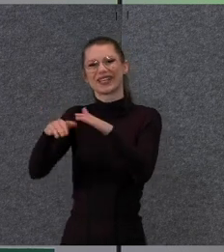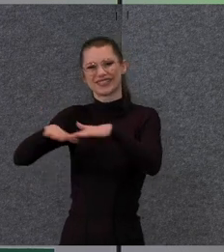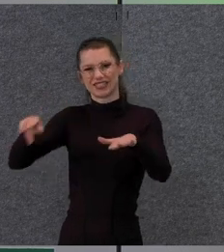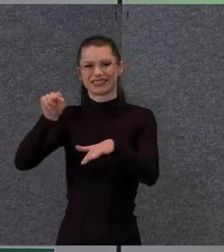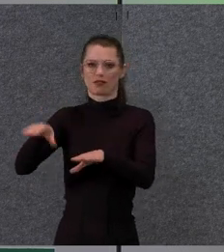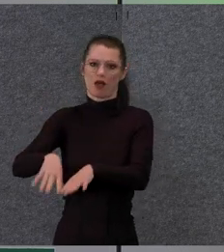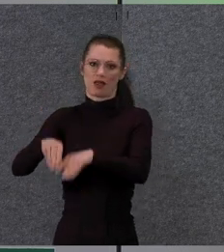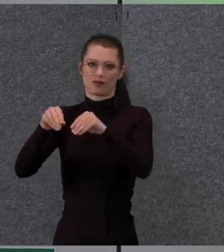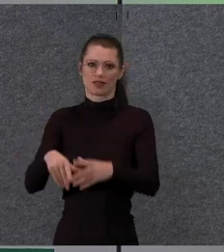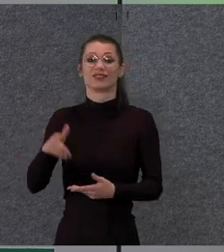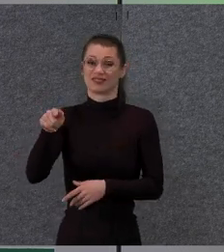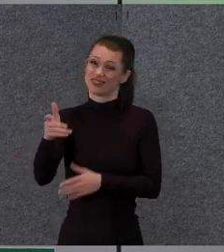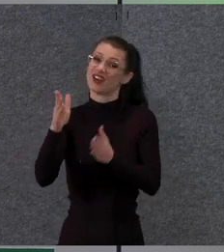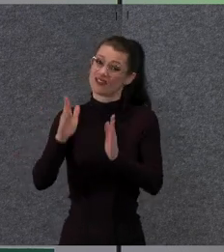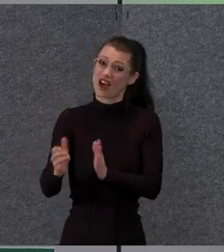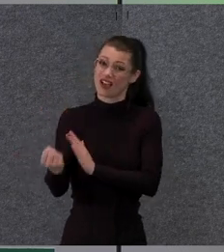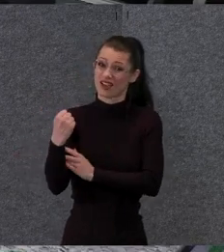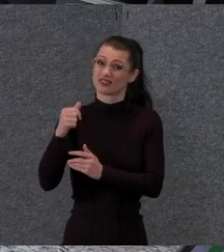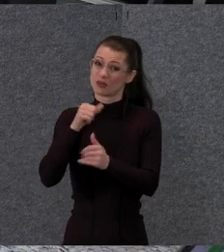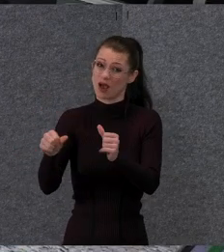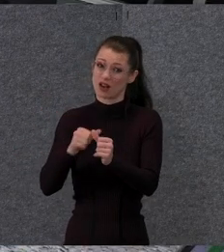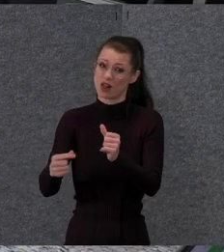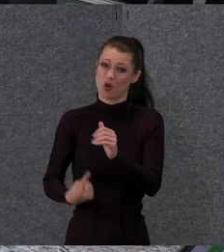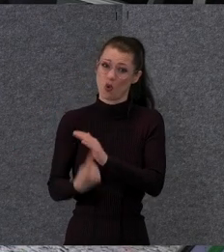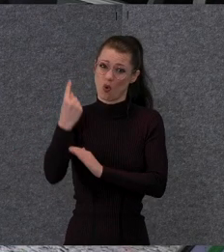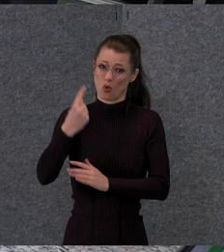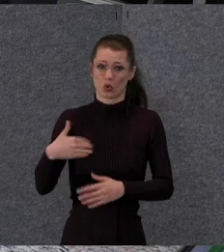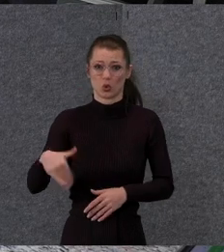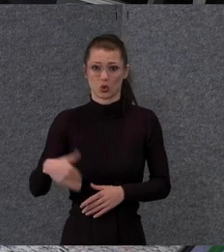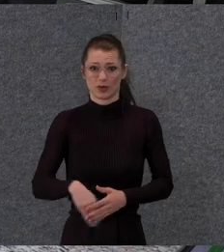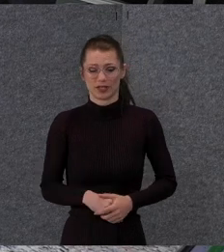der Fachkräftemangel nämlich ziemlich groß. Danke.